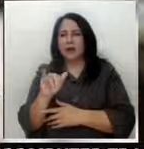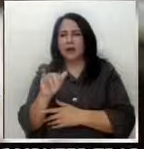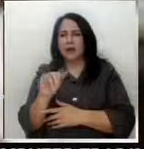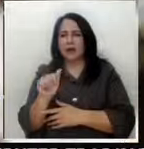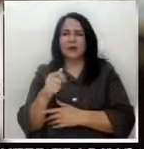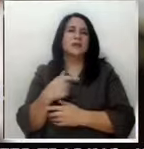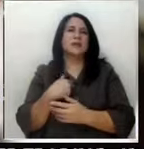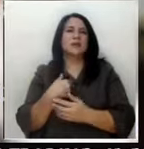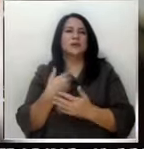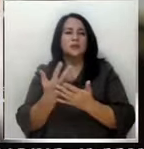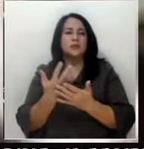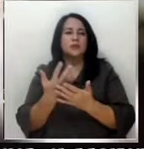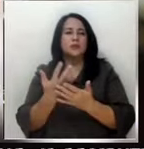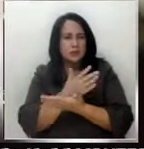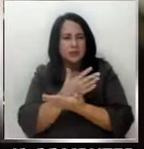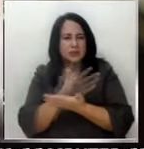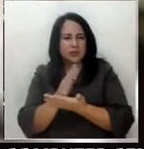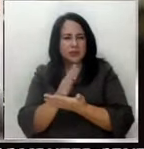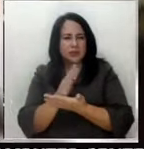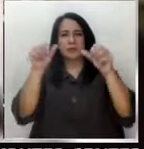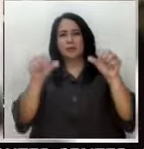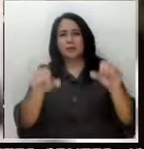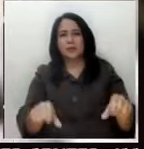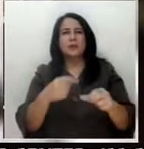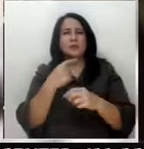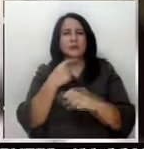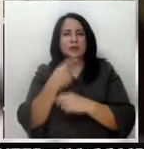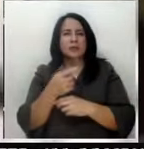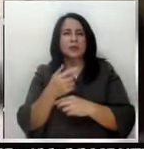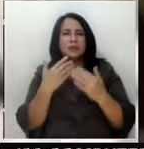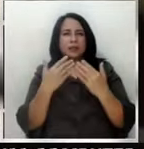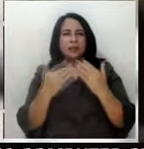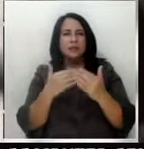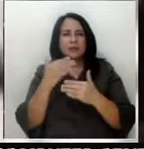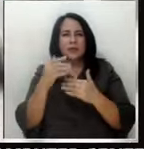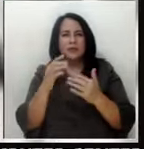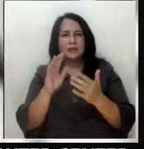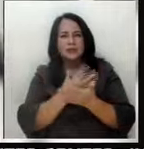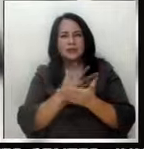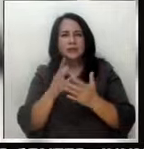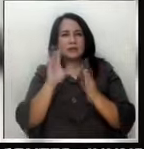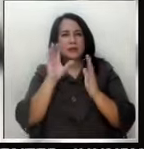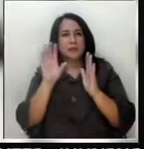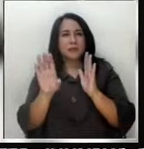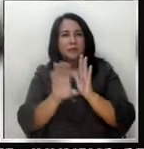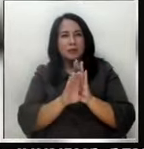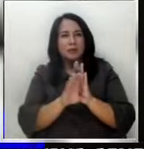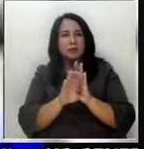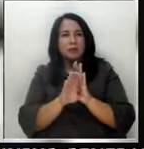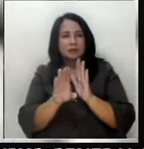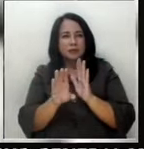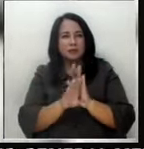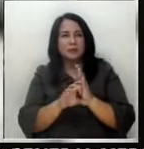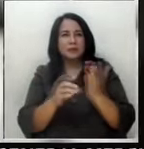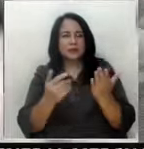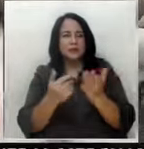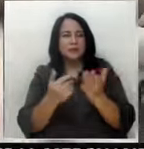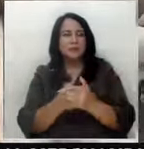music. Sa isang post, binahagi ng Thank You Next singer ang ilang photos sa kanyang recording studio.